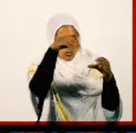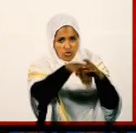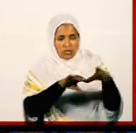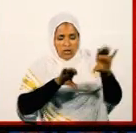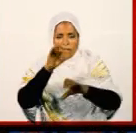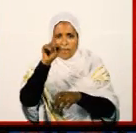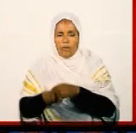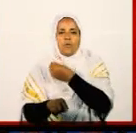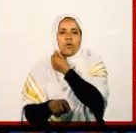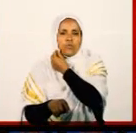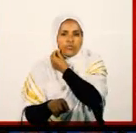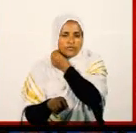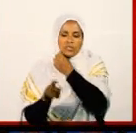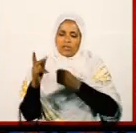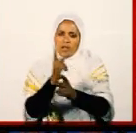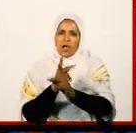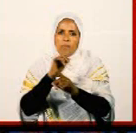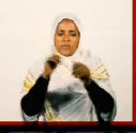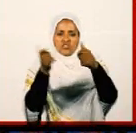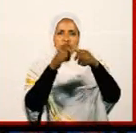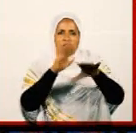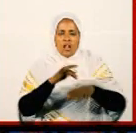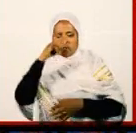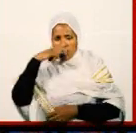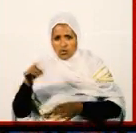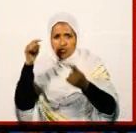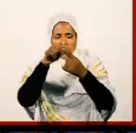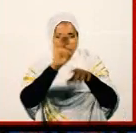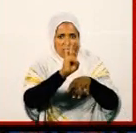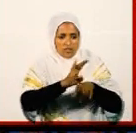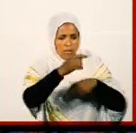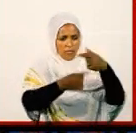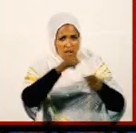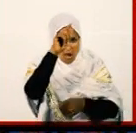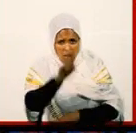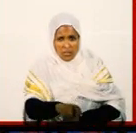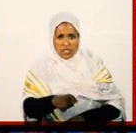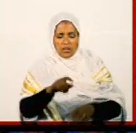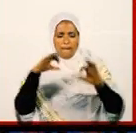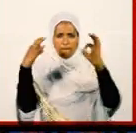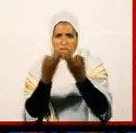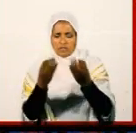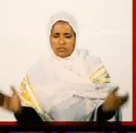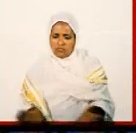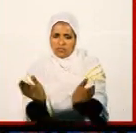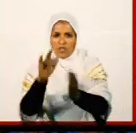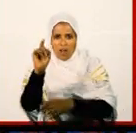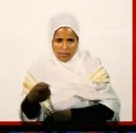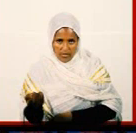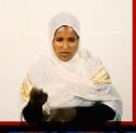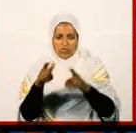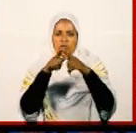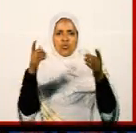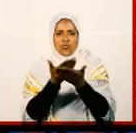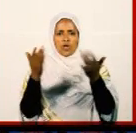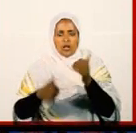በቤተሰብ ሊደረግላቸው የሚገባው ጥንቃቄ ምንድነው ስንል መጀመሪያ ህፃናቱ ወደ ቤተ ክርስቲያን መሄድ እንዳለባቸው ቤተሰብ መገፋፋት